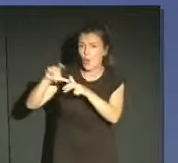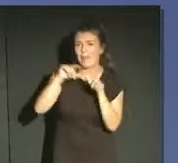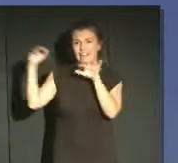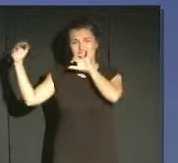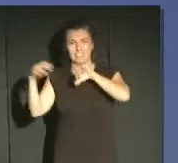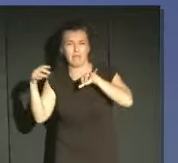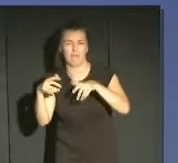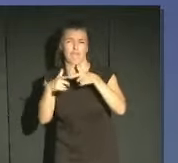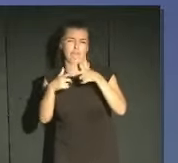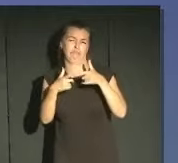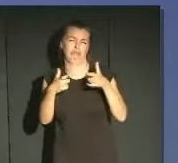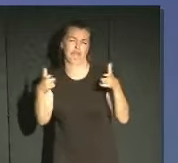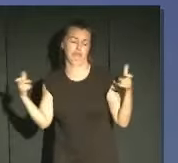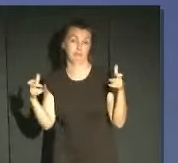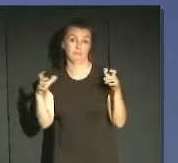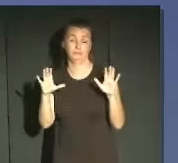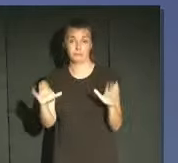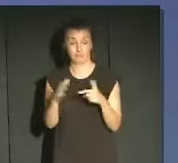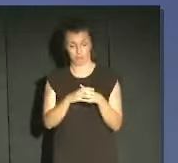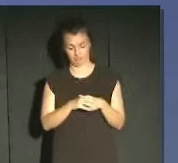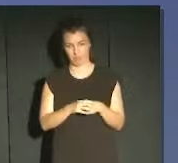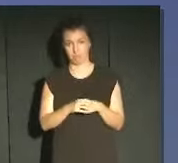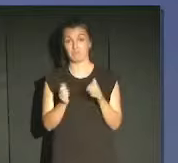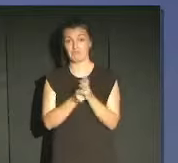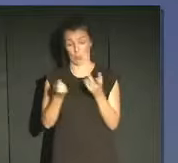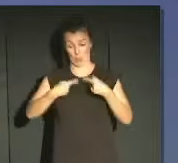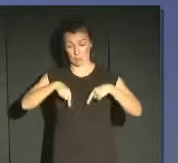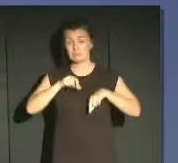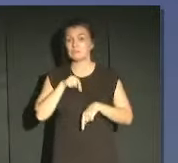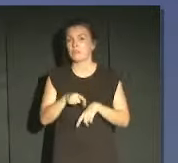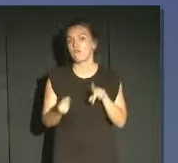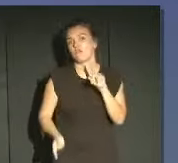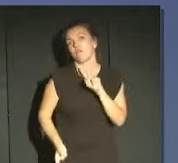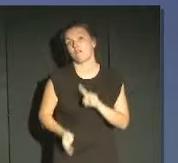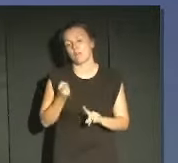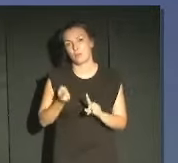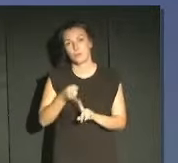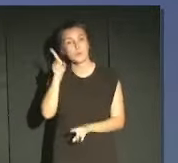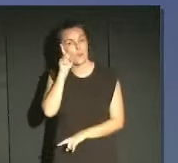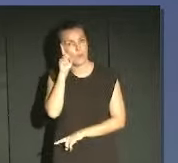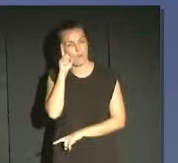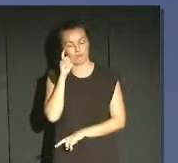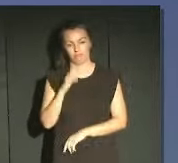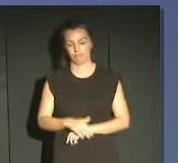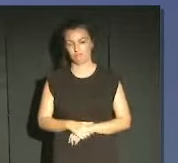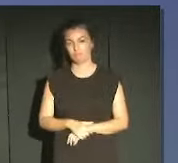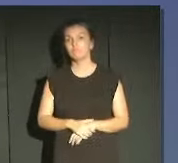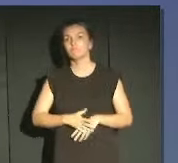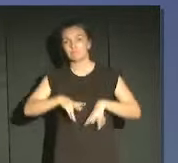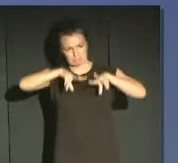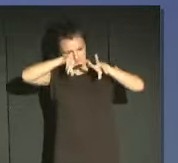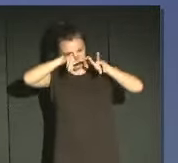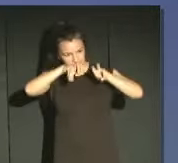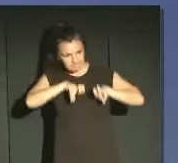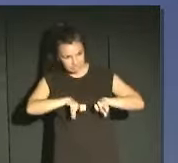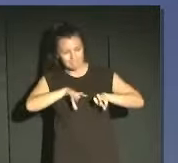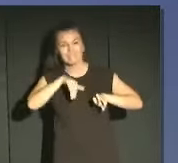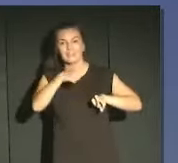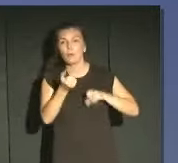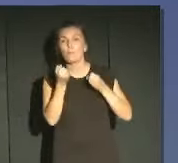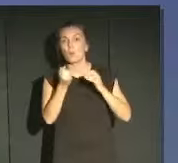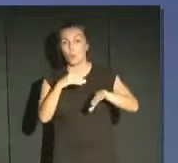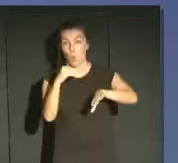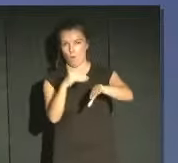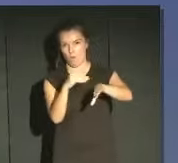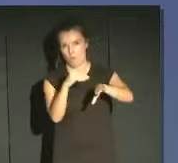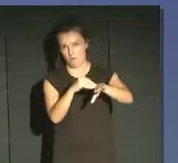j'en passe donc cette commission d'enquête était très importante non seulement pour qu'elle produise avec des auditions des recommand tion